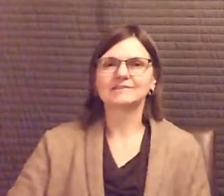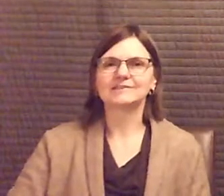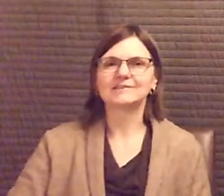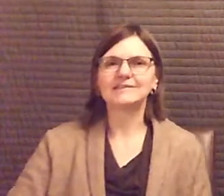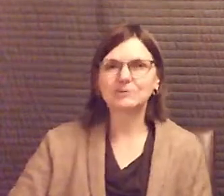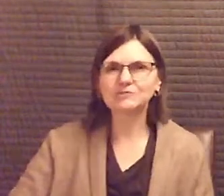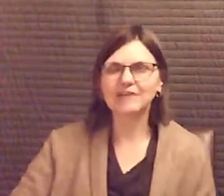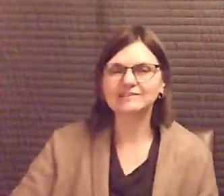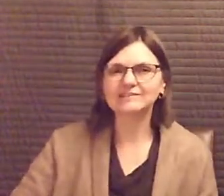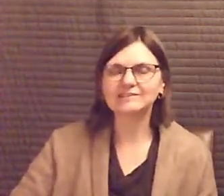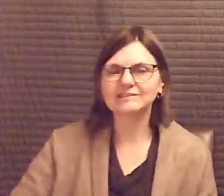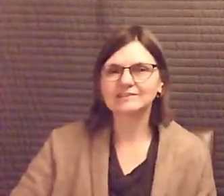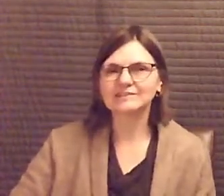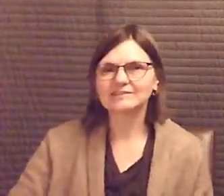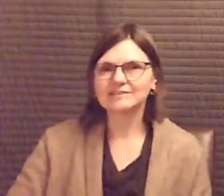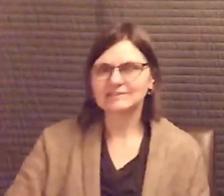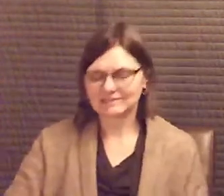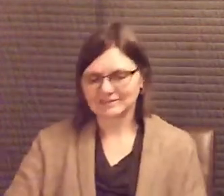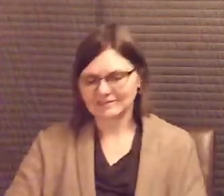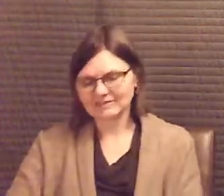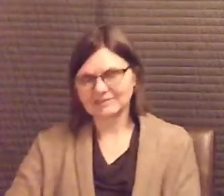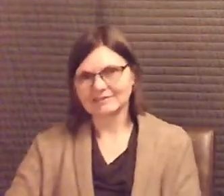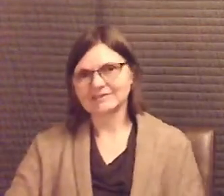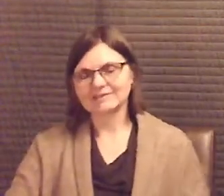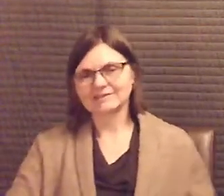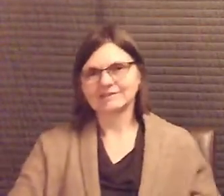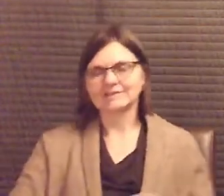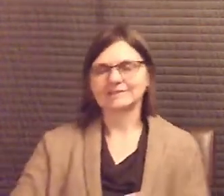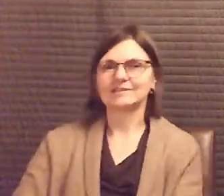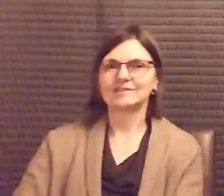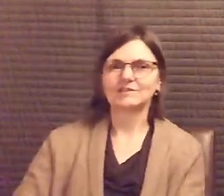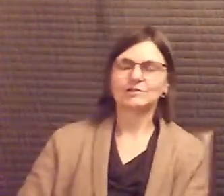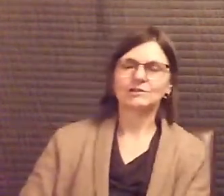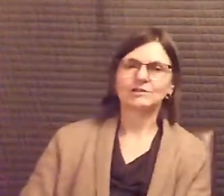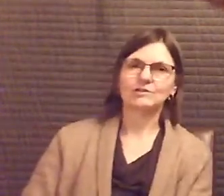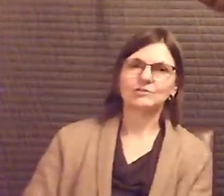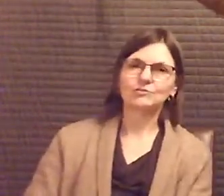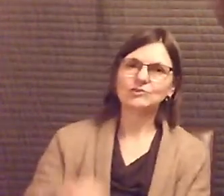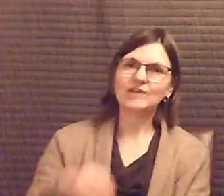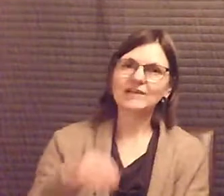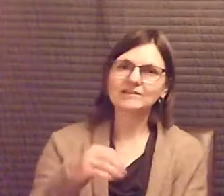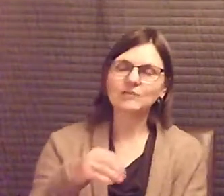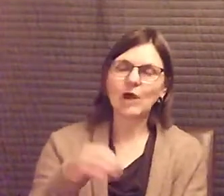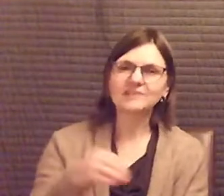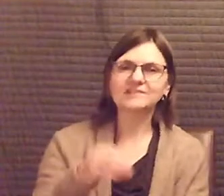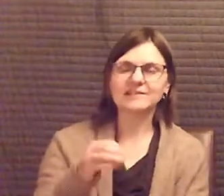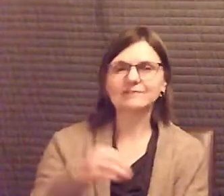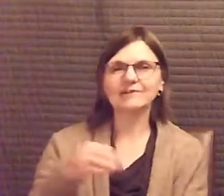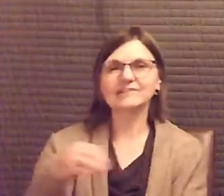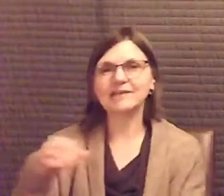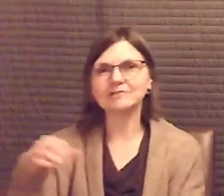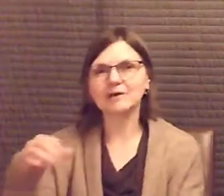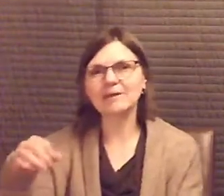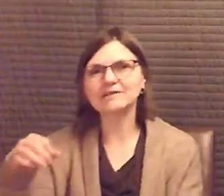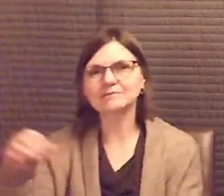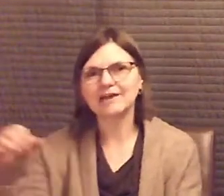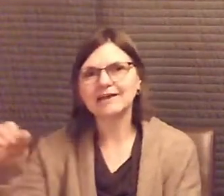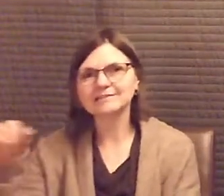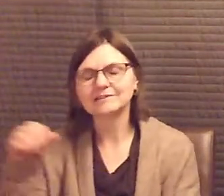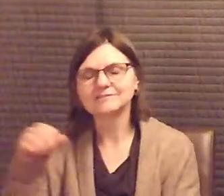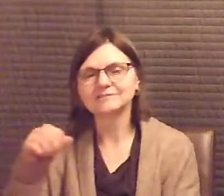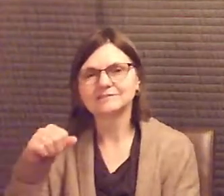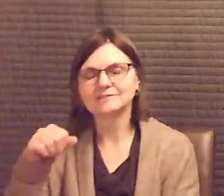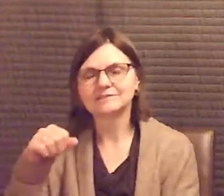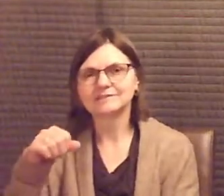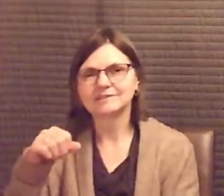ze samen staken langzaam boze righting door de stemmen groetjes oké ja twee zijn johannes geven aan de 7 gemeenten van